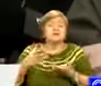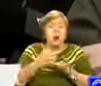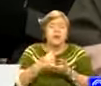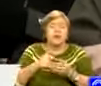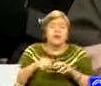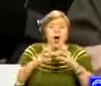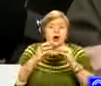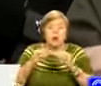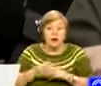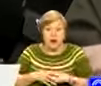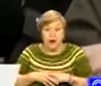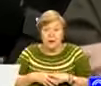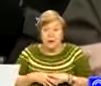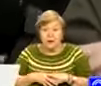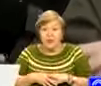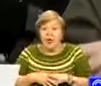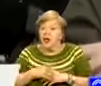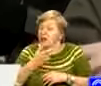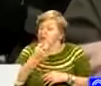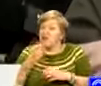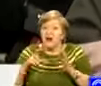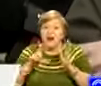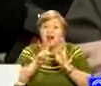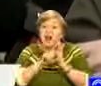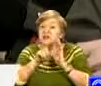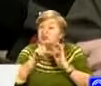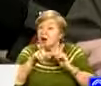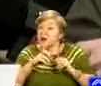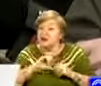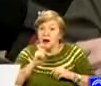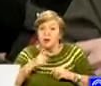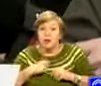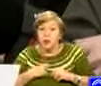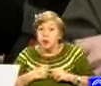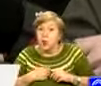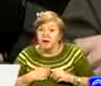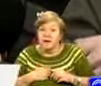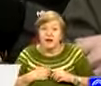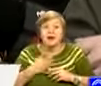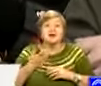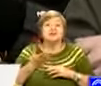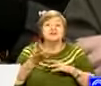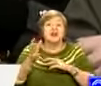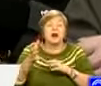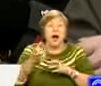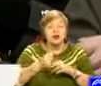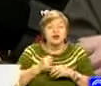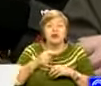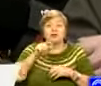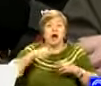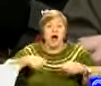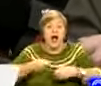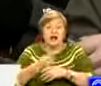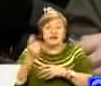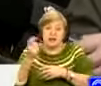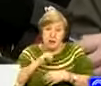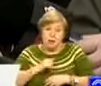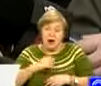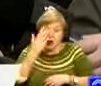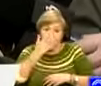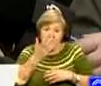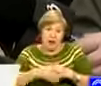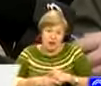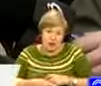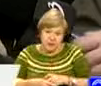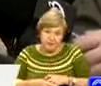Păi, fără o lege offshore nu poți să înceapă explorarea de gaze în, și nu poți să facă, de fapt, planul de investiții. Aici nici măcar nu putem să discutăm despre